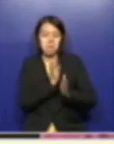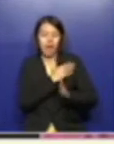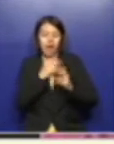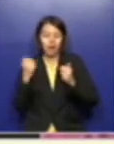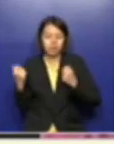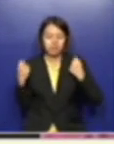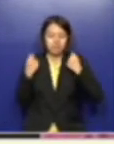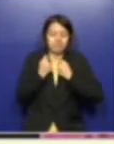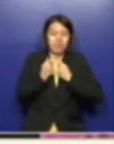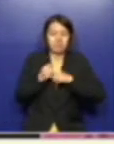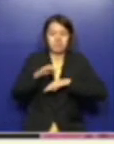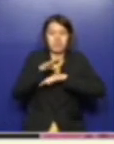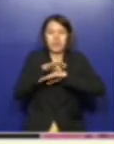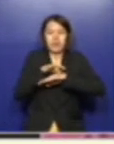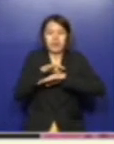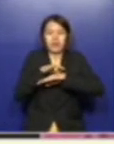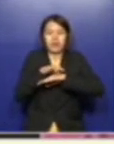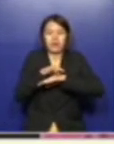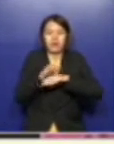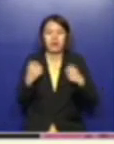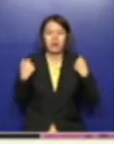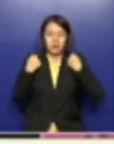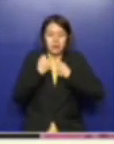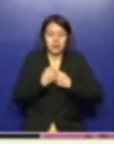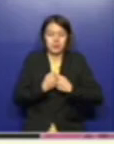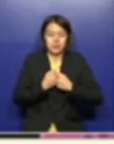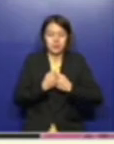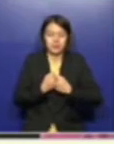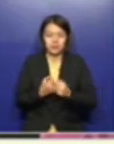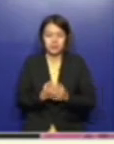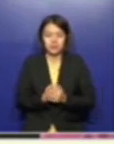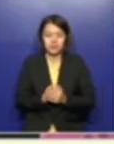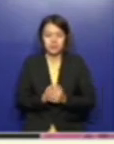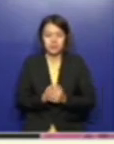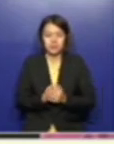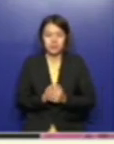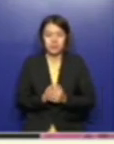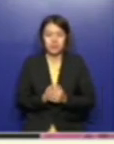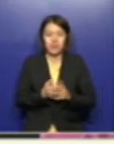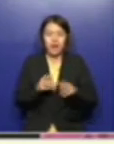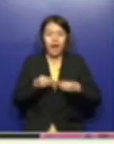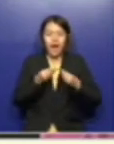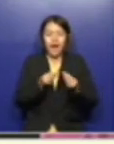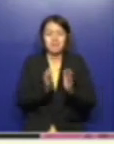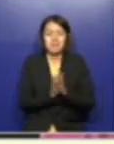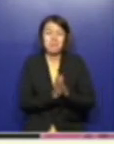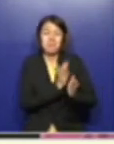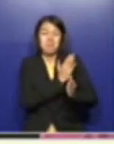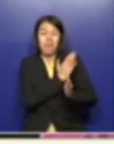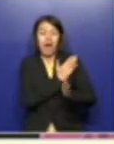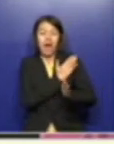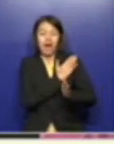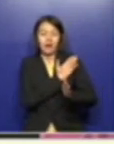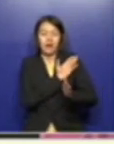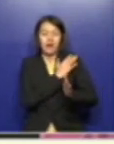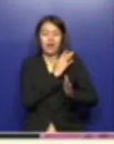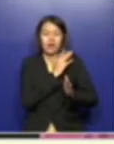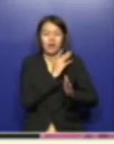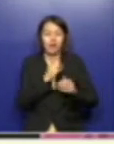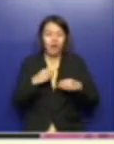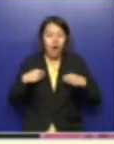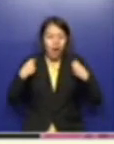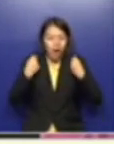าใจนะสมณเพศผมไม่ได้พูดสมณศักดิ์ให้คืนสมณเพศให้แก่พระทั้ง7รูปอย่าง